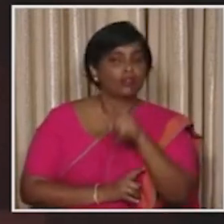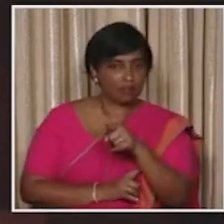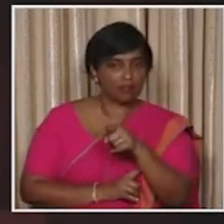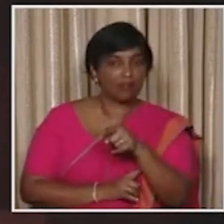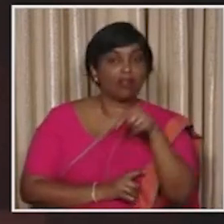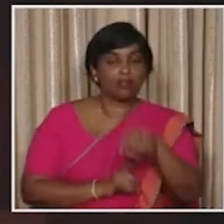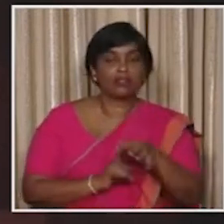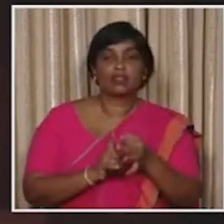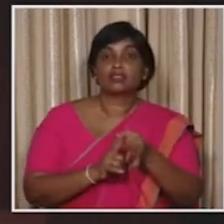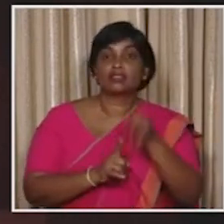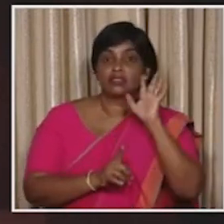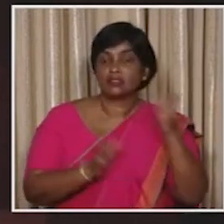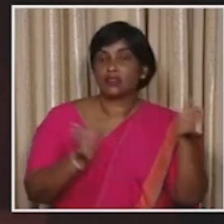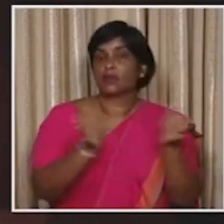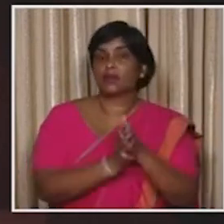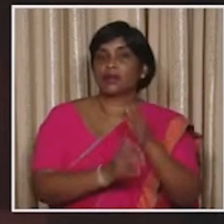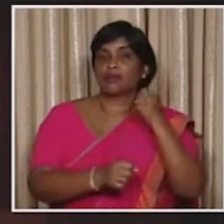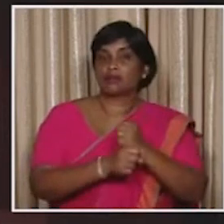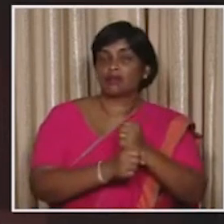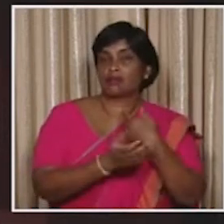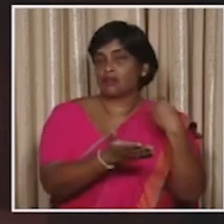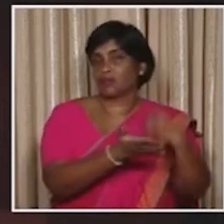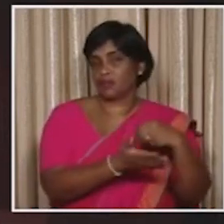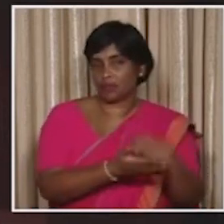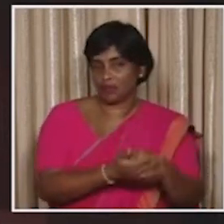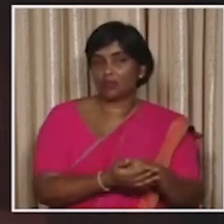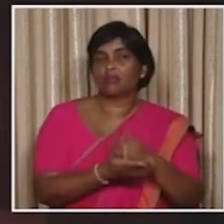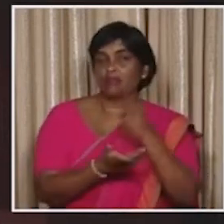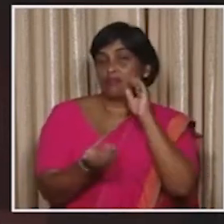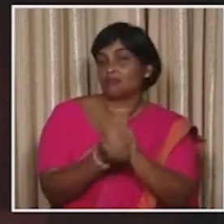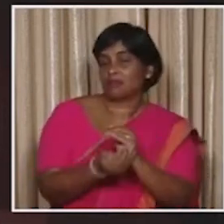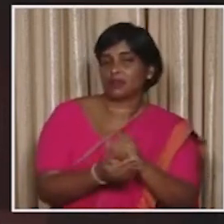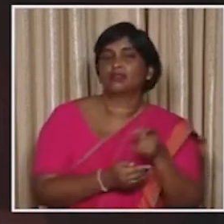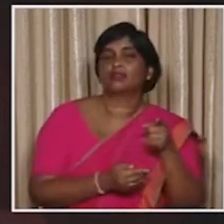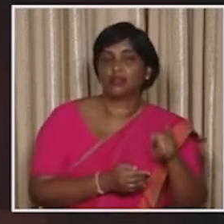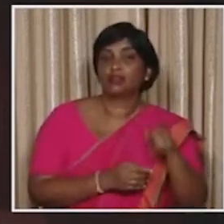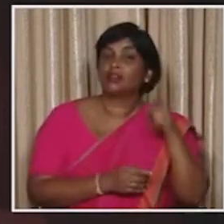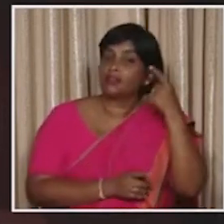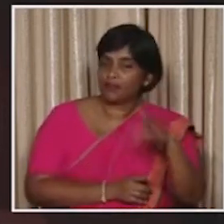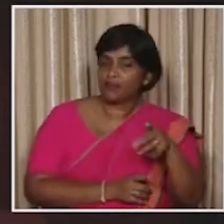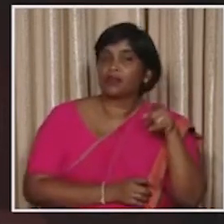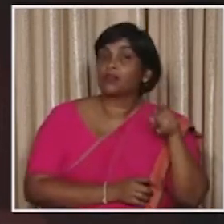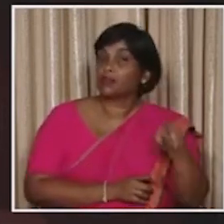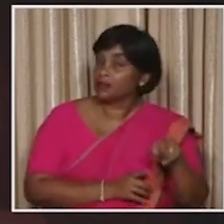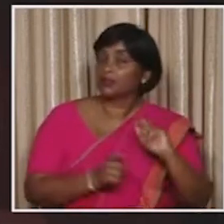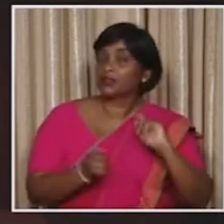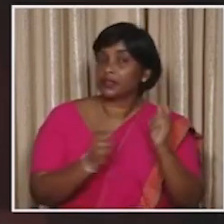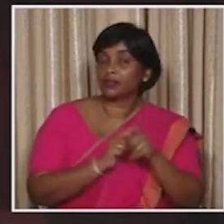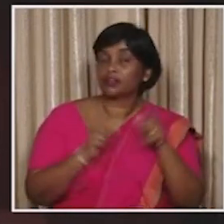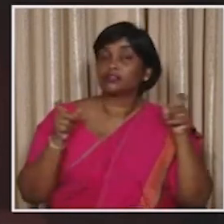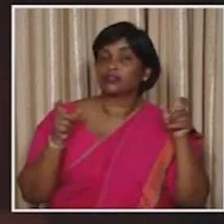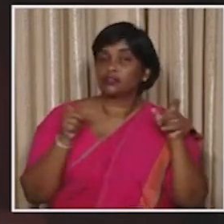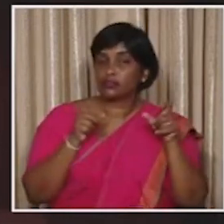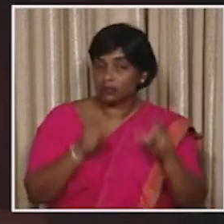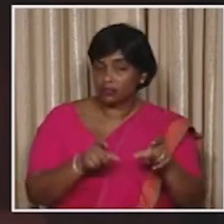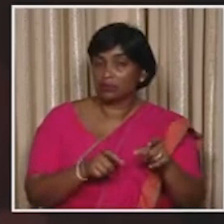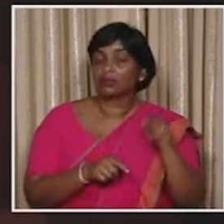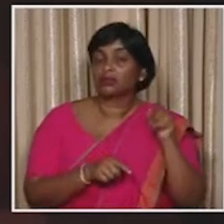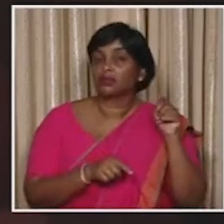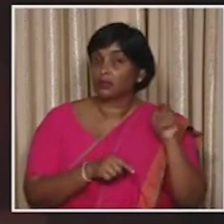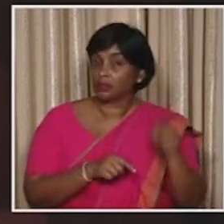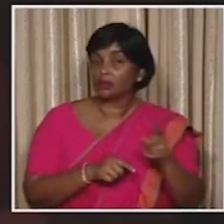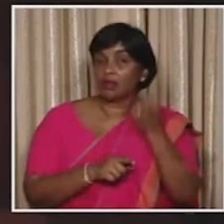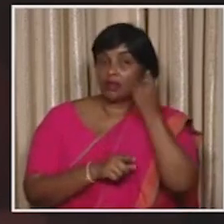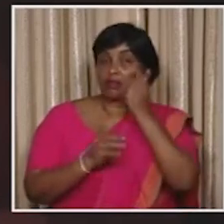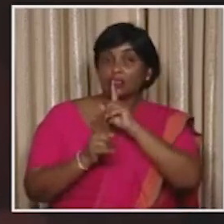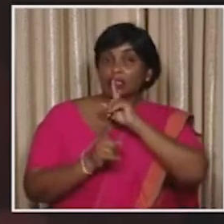අද ජනාධිපතිවරයා ප්‍රමුඛ ආණ්ඩුව රකින්නේ ආරක්ෂා කරන්නේ. ඒ නිසා මේ cricket තහනමට මේ